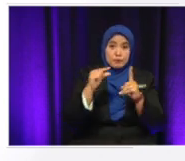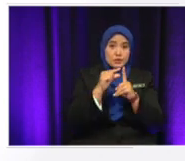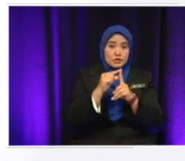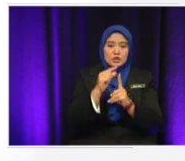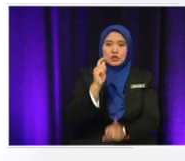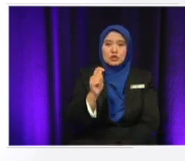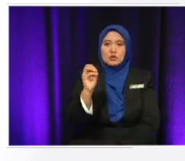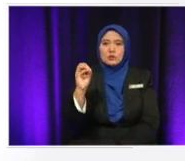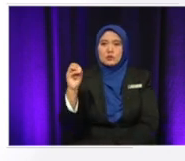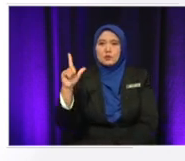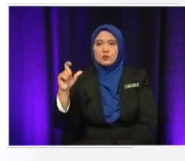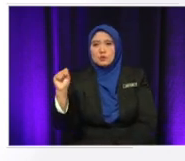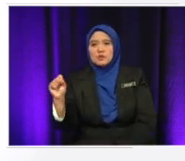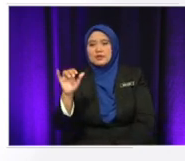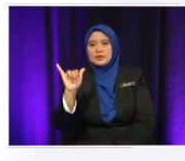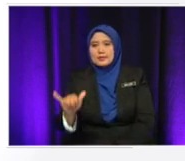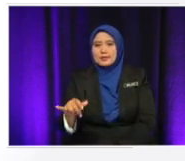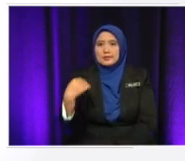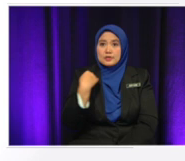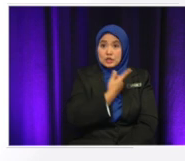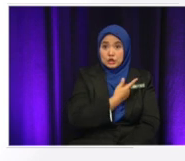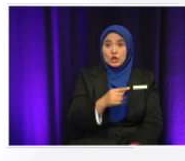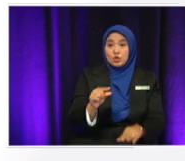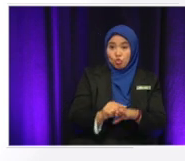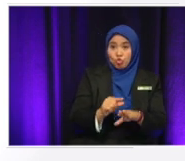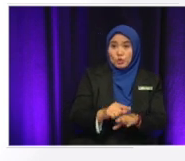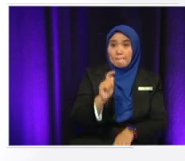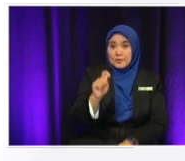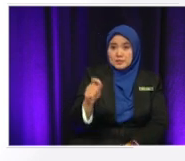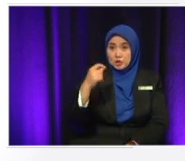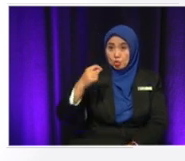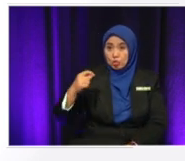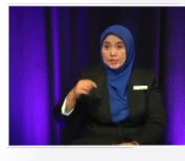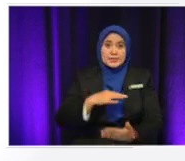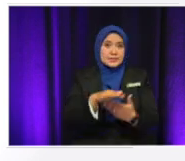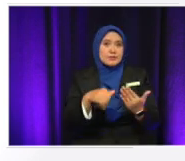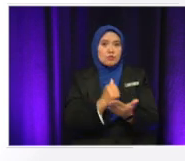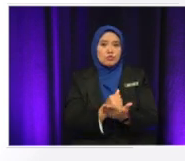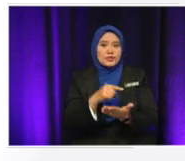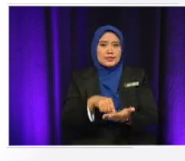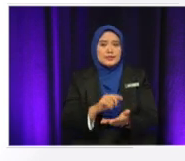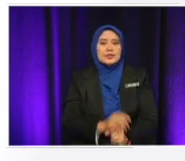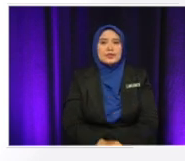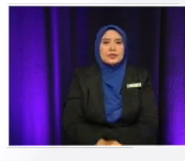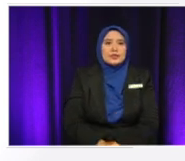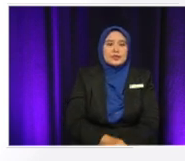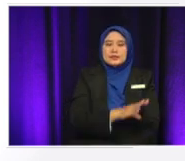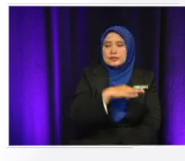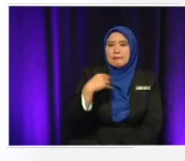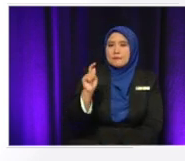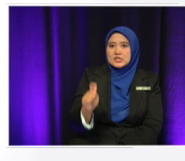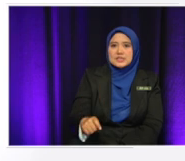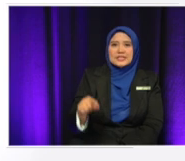untuk menulis teks nah kembali kemudian boleh buat tetapan untuk teks juga baik kemudian klik point tool and good